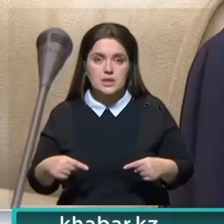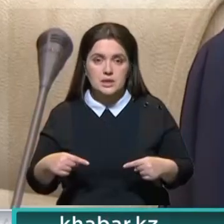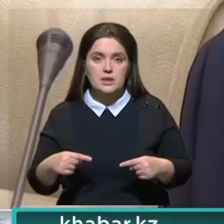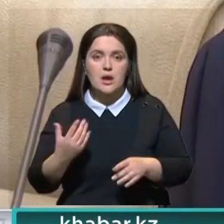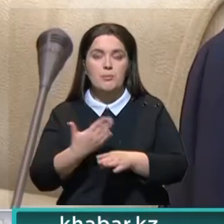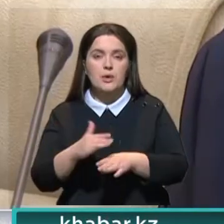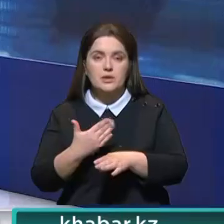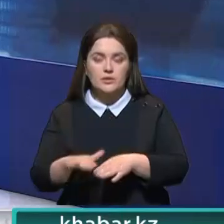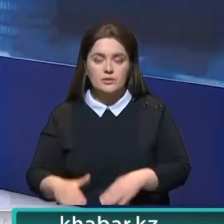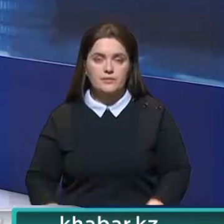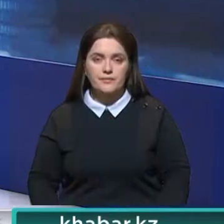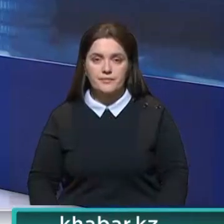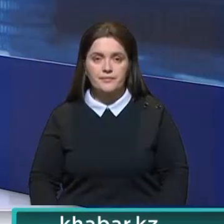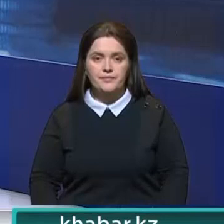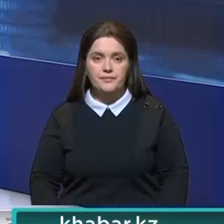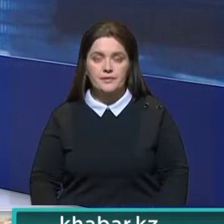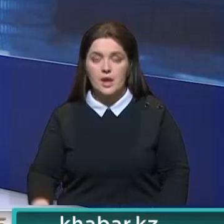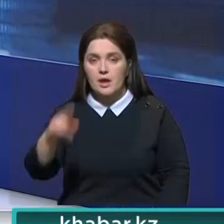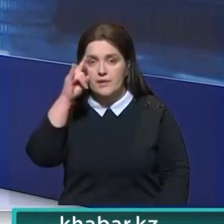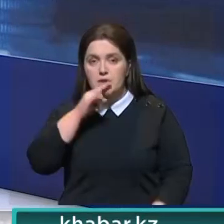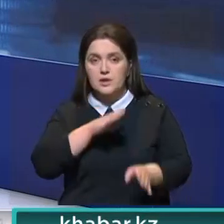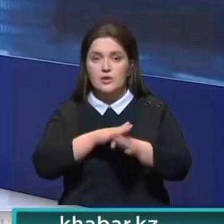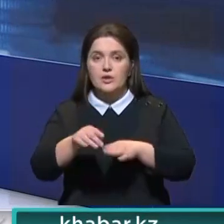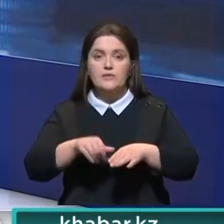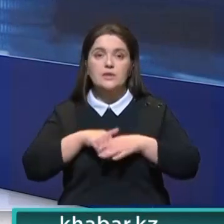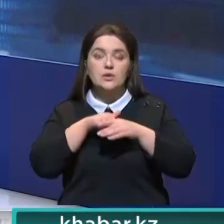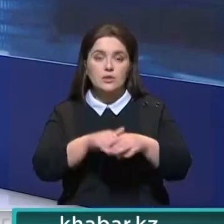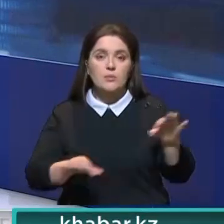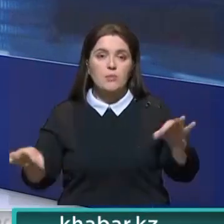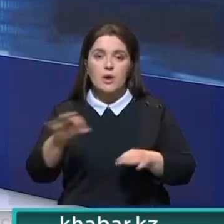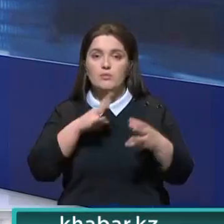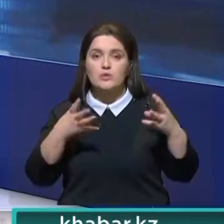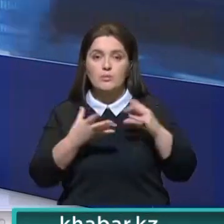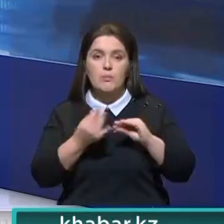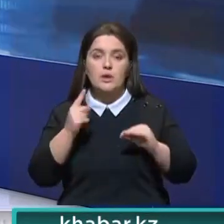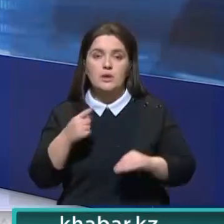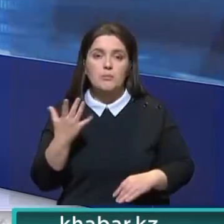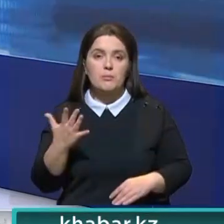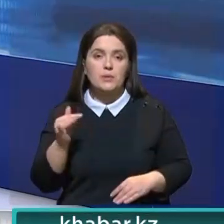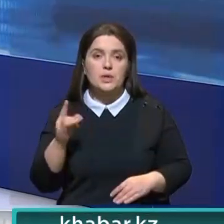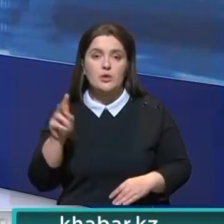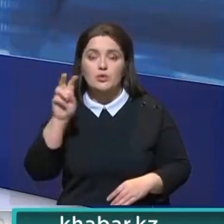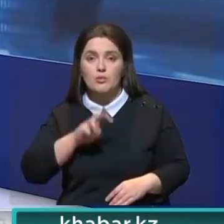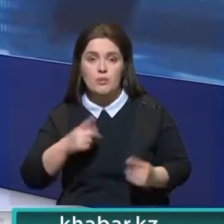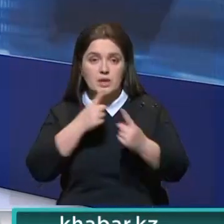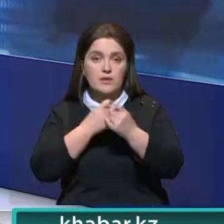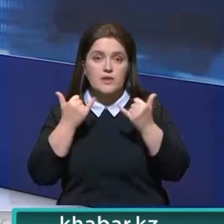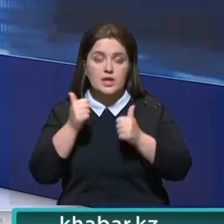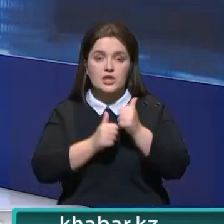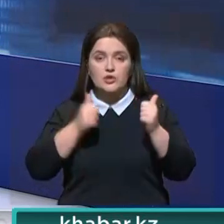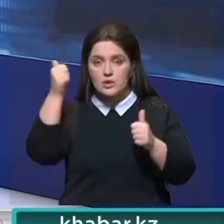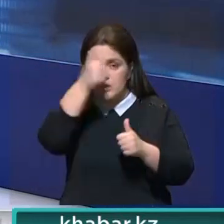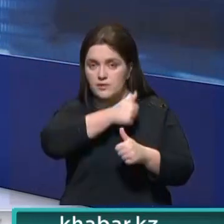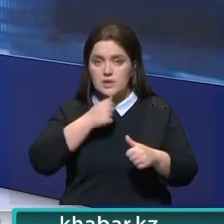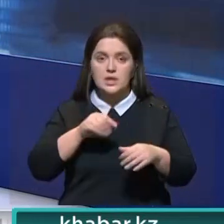потихоньку. Продолжим выпуск. В Казахстане реализуют инвестиционные проекты на общую сумму 1,5 миллиарда долларов. Об этом заявили сегодня